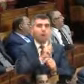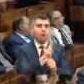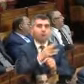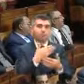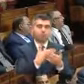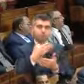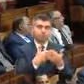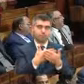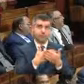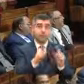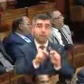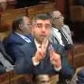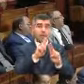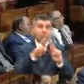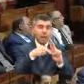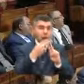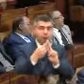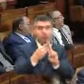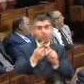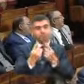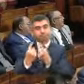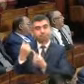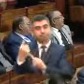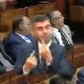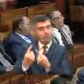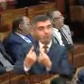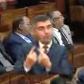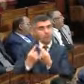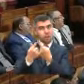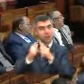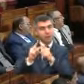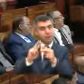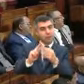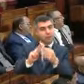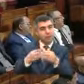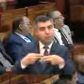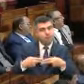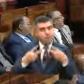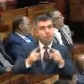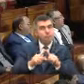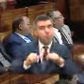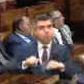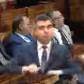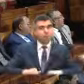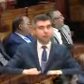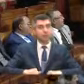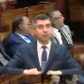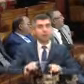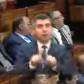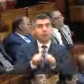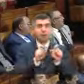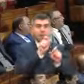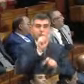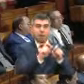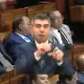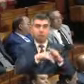رد على بعض التساؤل اللي هو موجه للسيد الوزير ذو الاختصاص، حنا ما كنطلبوش من النواب يجاوبوا